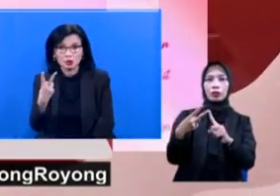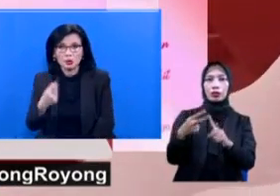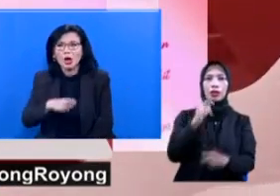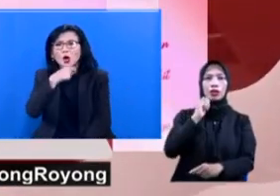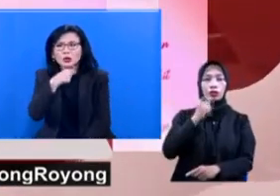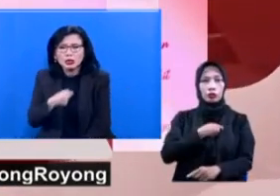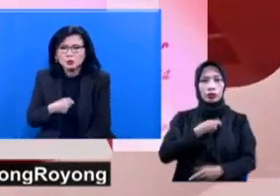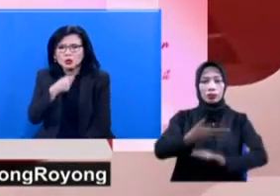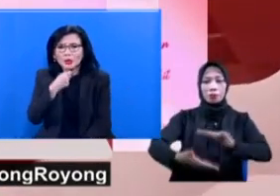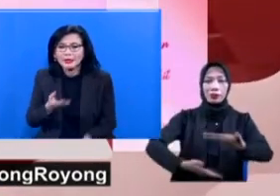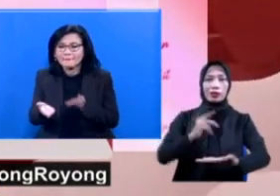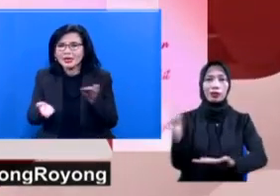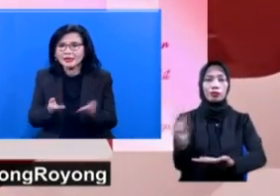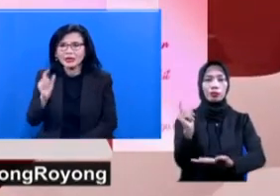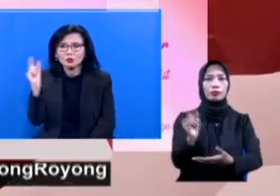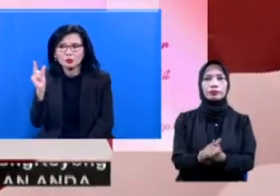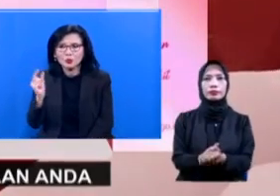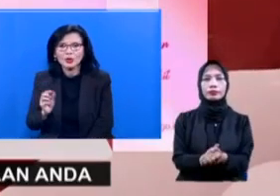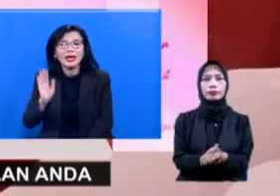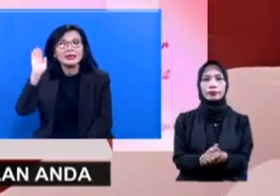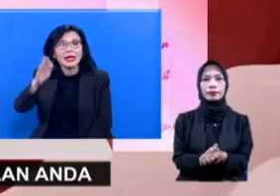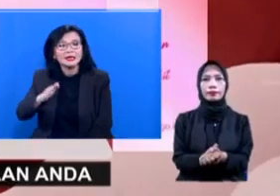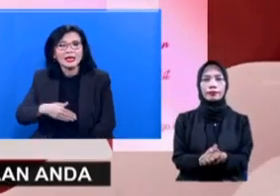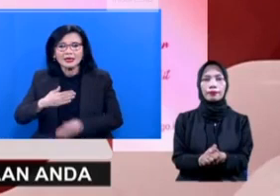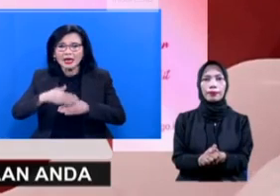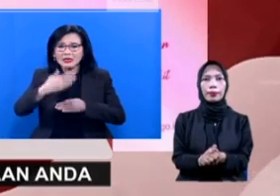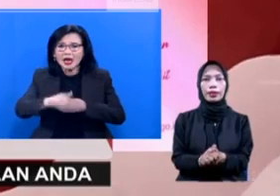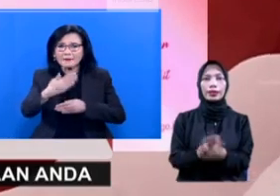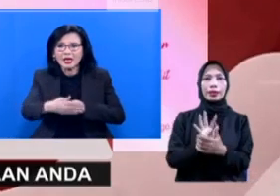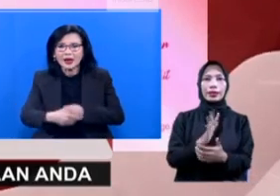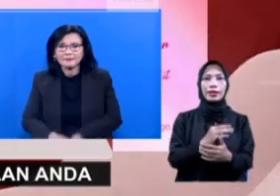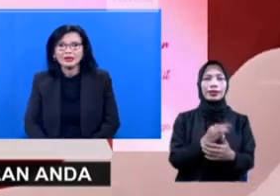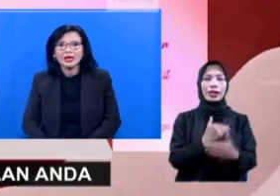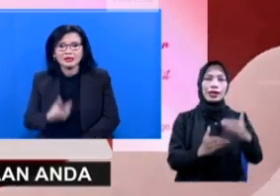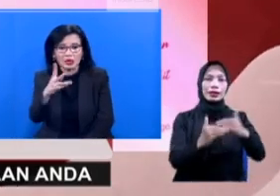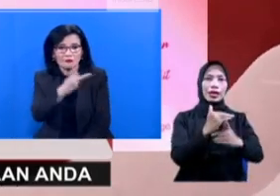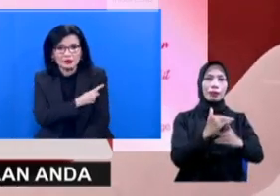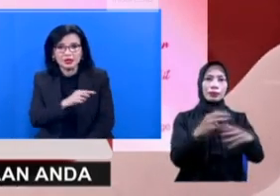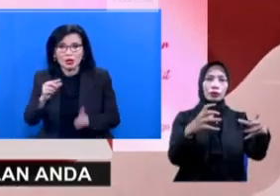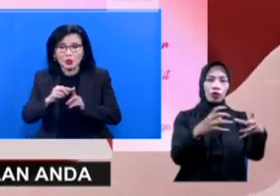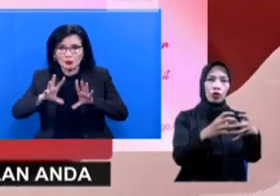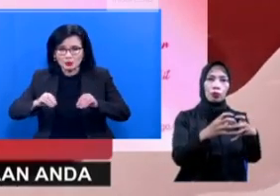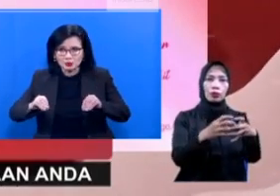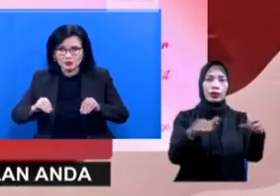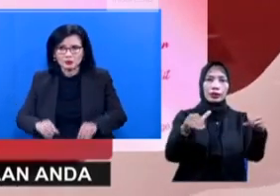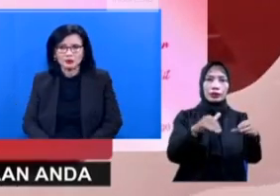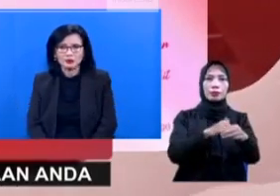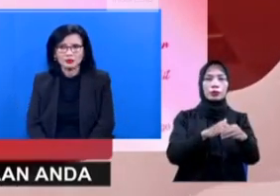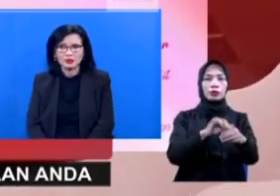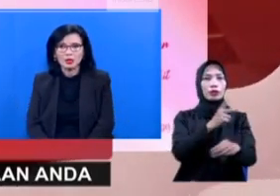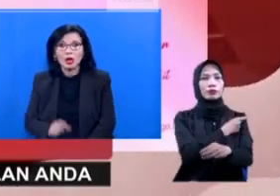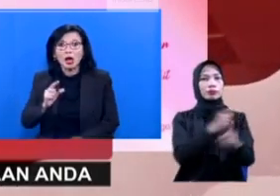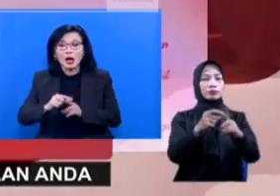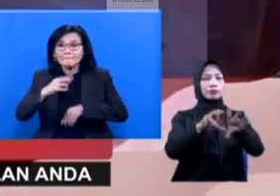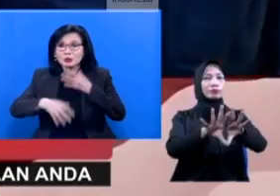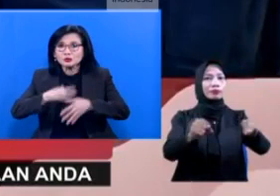dan pelayan publik. Nah, kemudian nanti ada tahapan yang memang sudah mulai dimasuki dengan gotong royong ini. Nah, dan wajar bagi juga